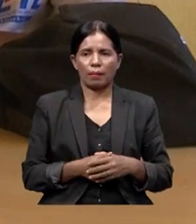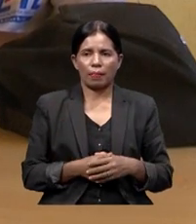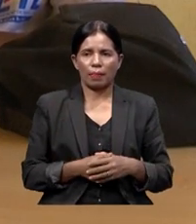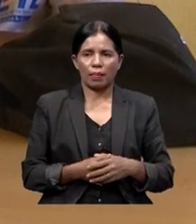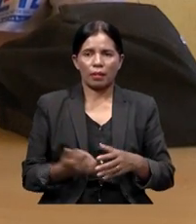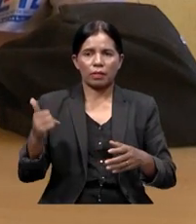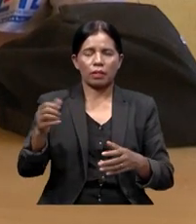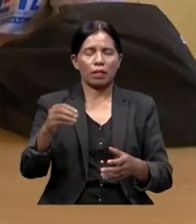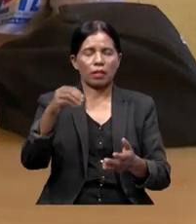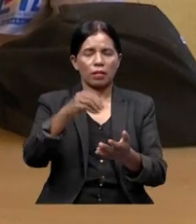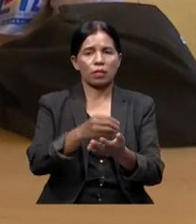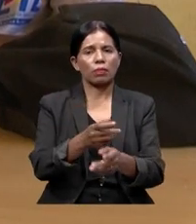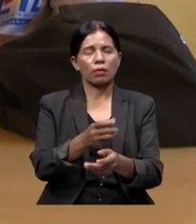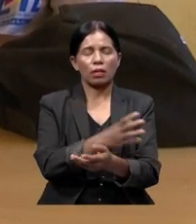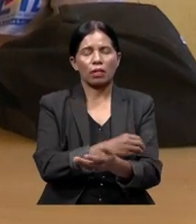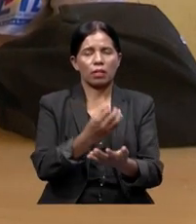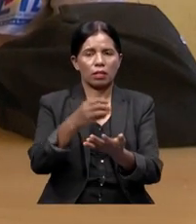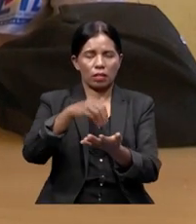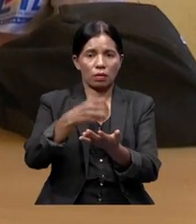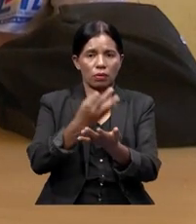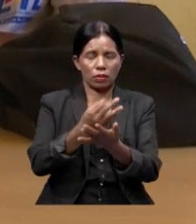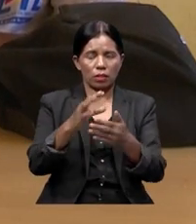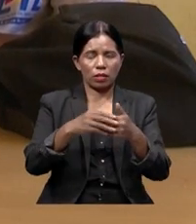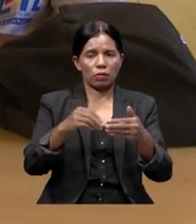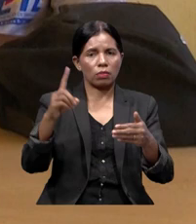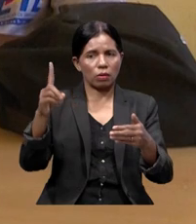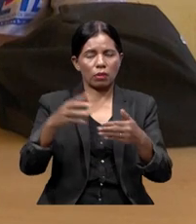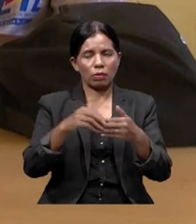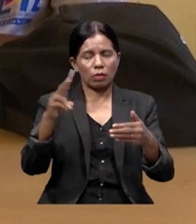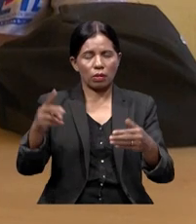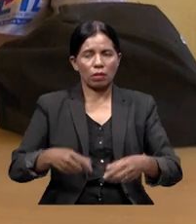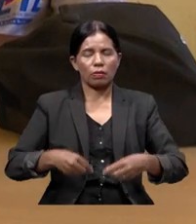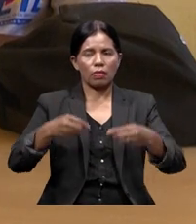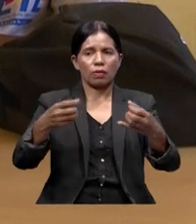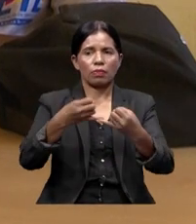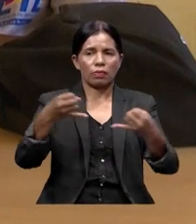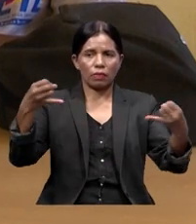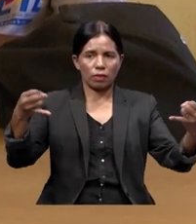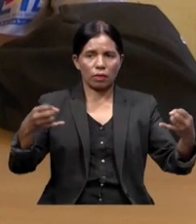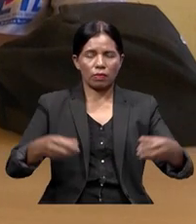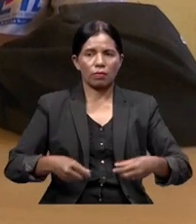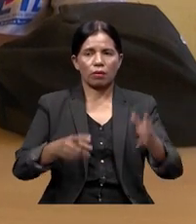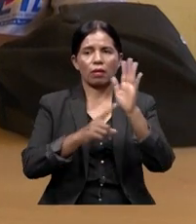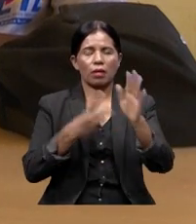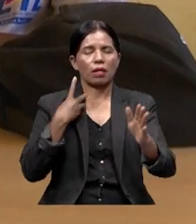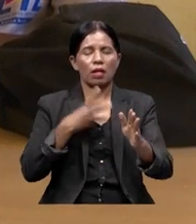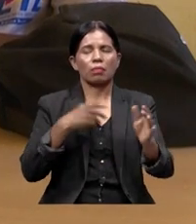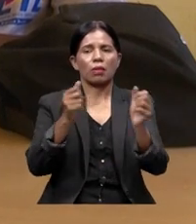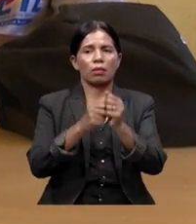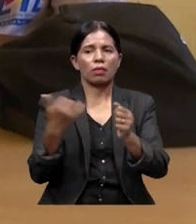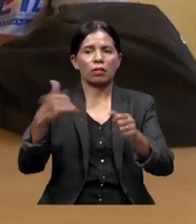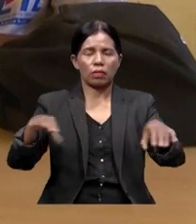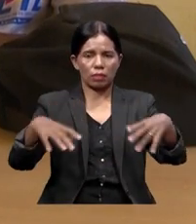serkumpul satu dolar dua dolar, olah kali fiu, oya ma entrega, ma fokulisimen juban, ano sir, kasih